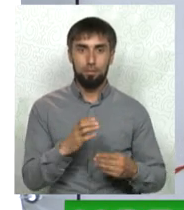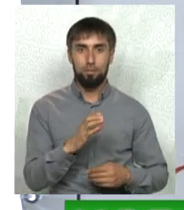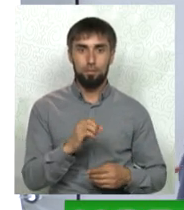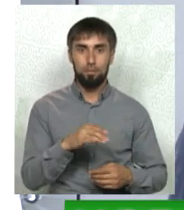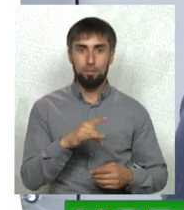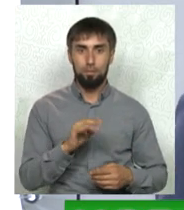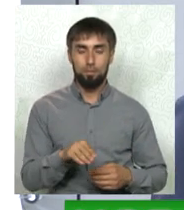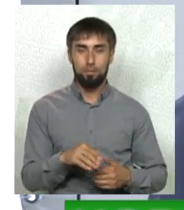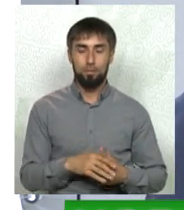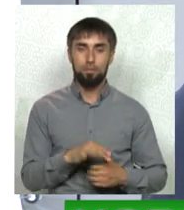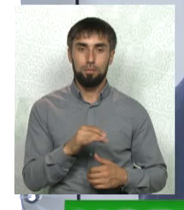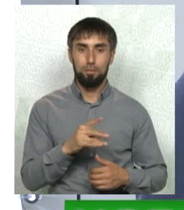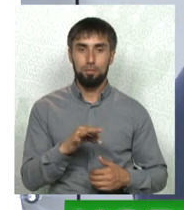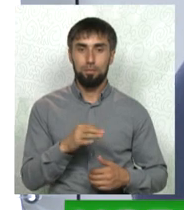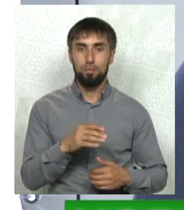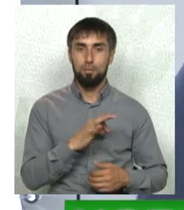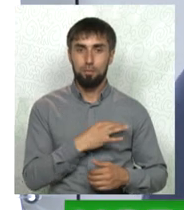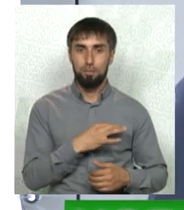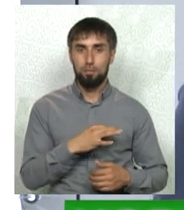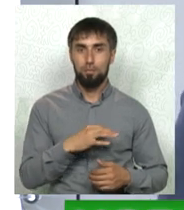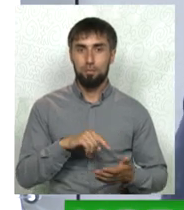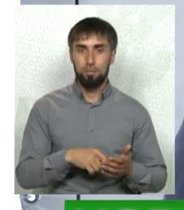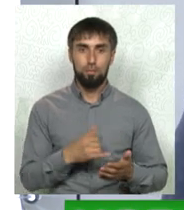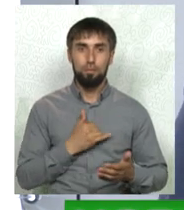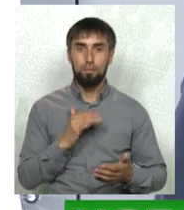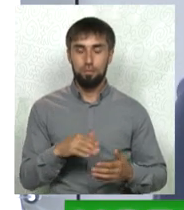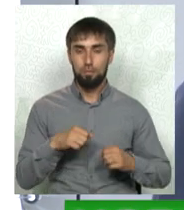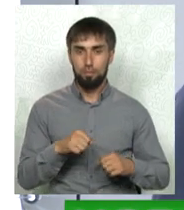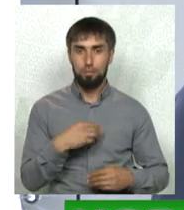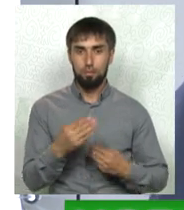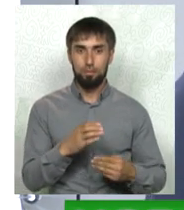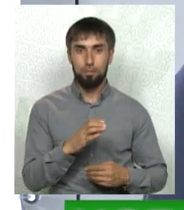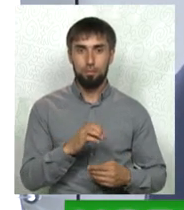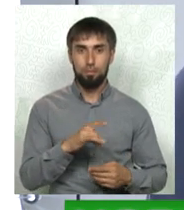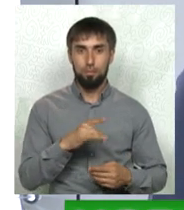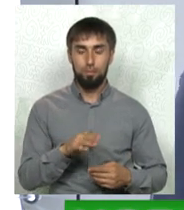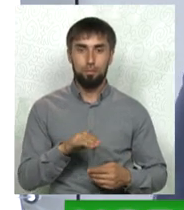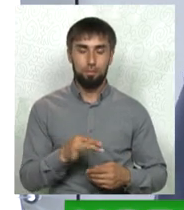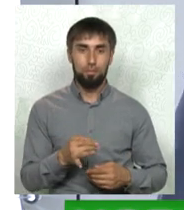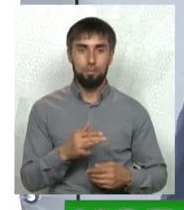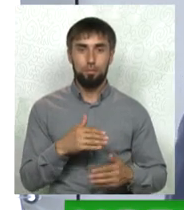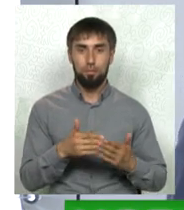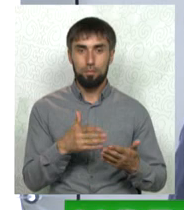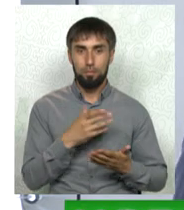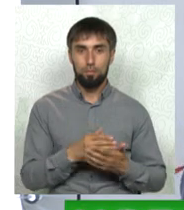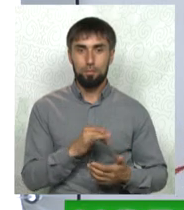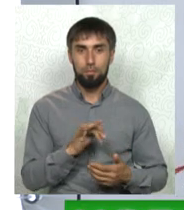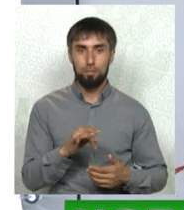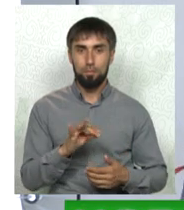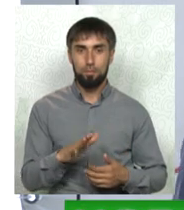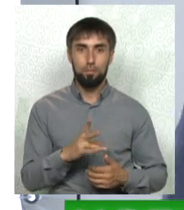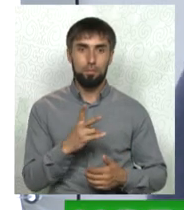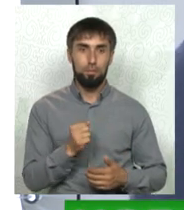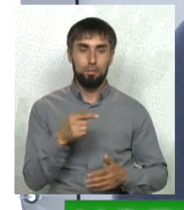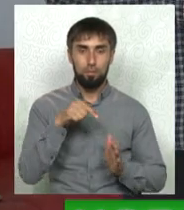сертификат. Именно с юридической точки у нас будет право выдавать сертификат и выпускать своих инструкторов